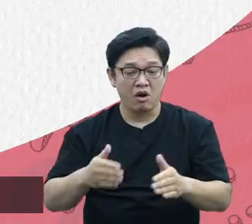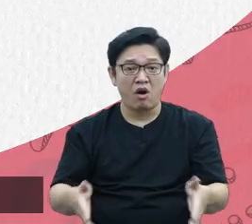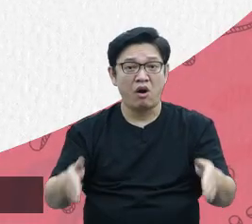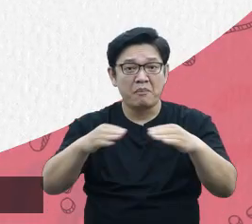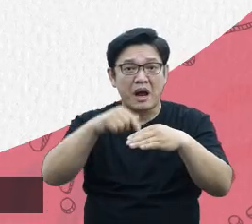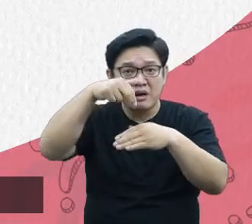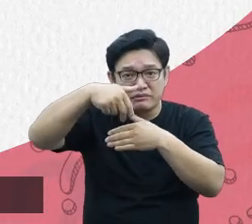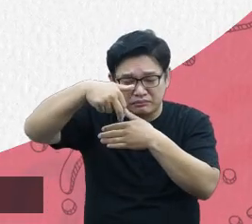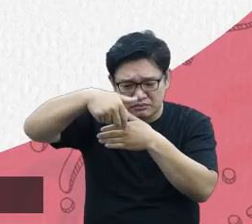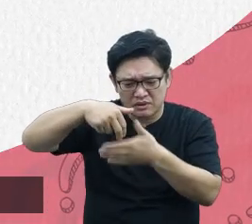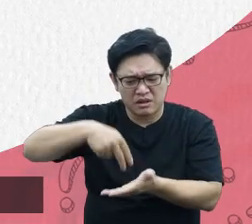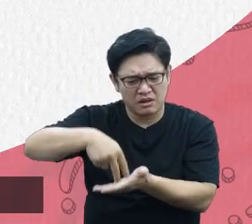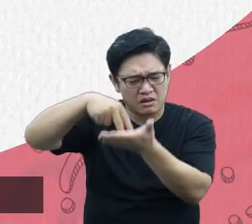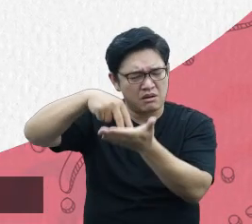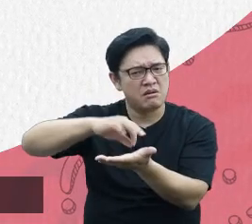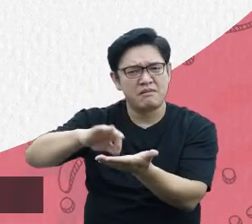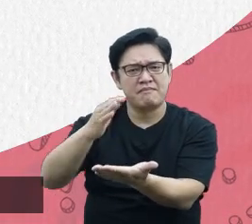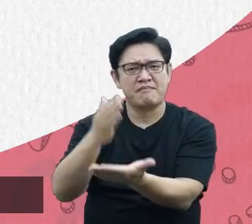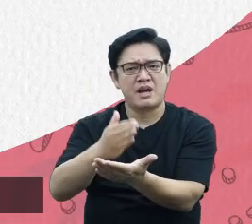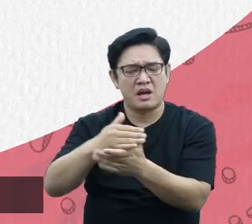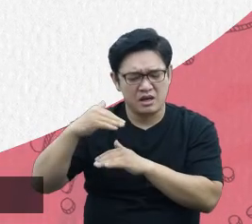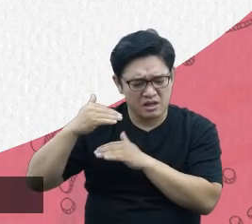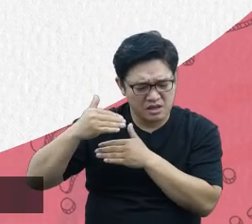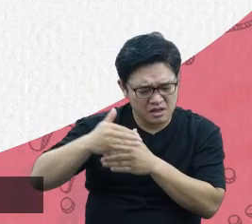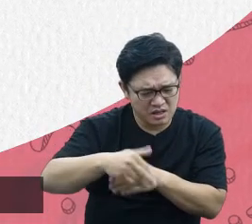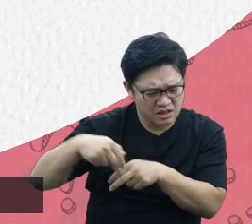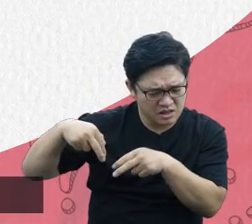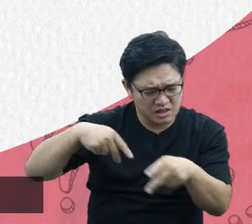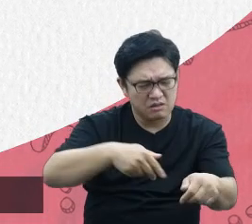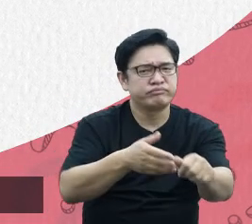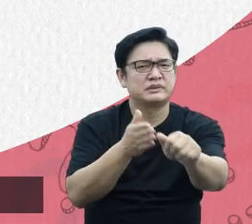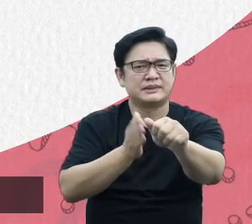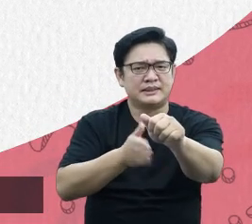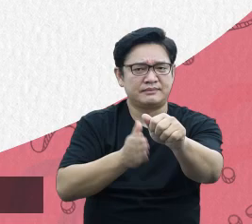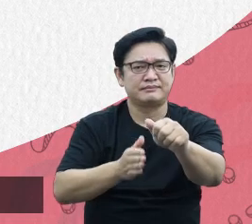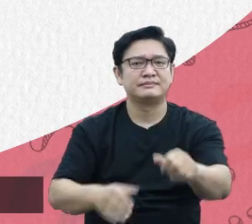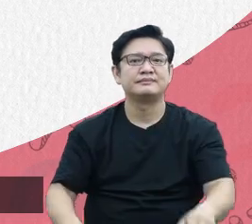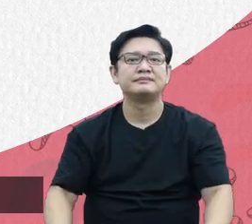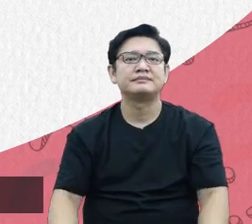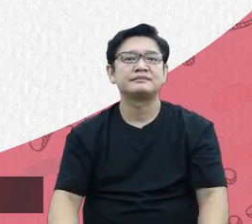건물 밖으로 나갈 때는 엘리베이터 대신 계단을 이용하세요.